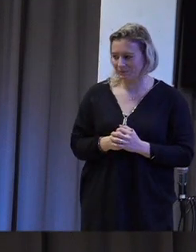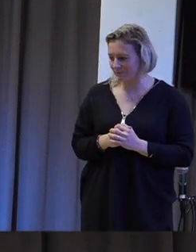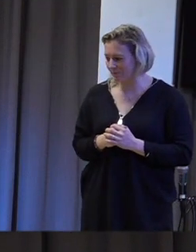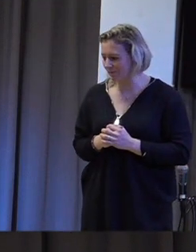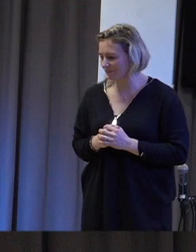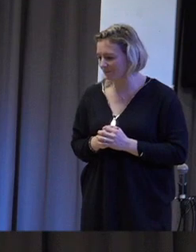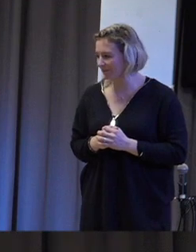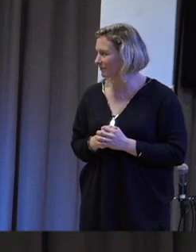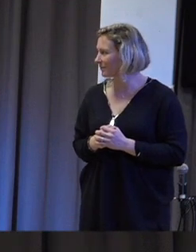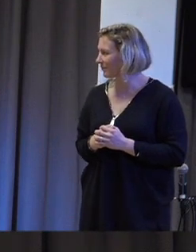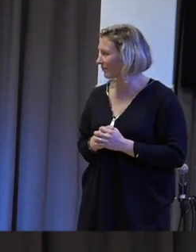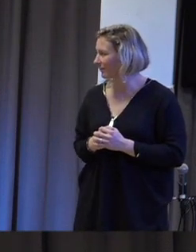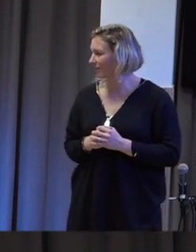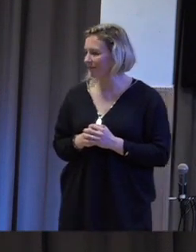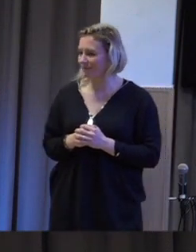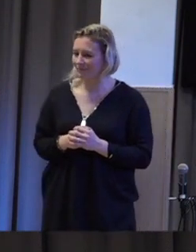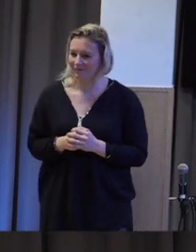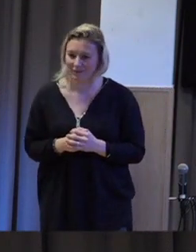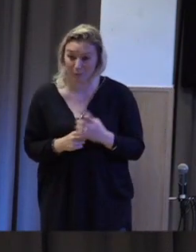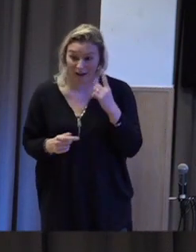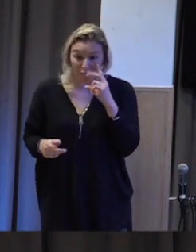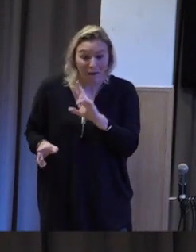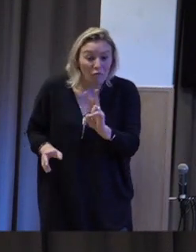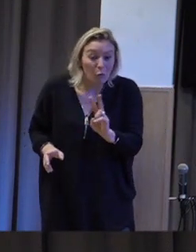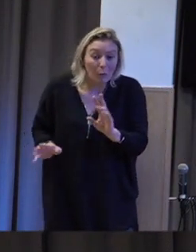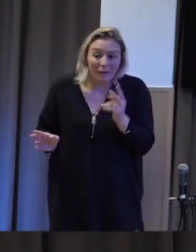Moi, je ne l'ai pas vu. Hein.